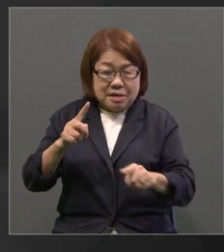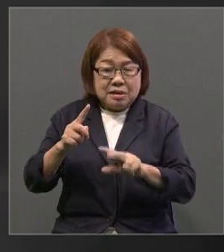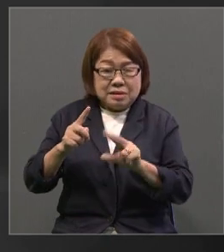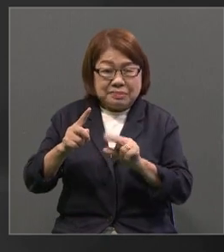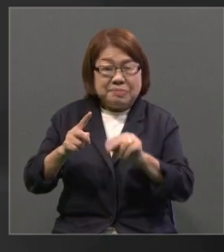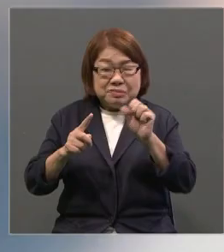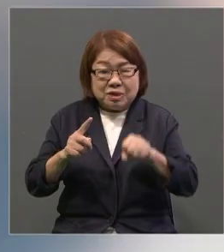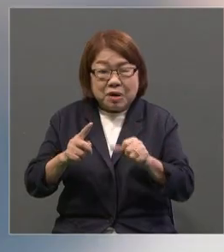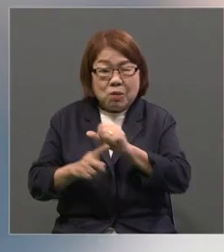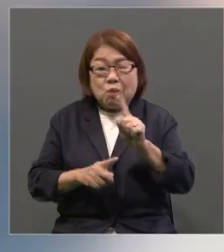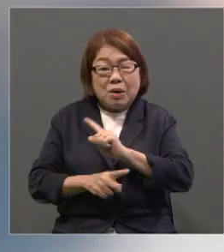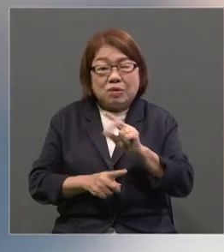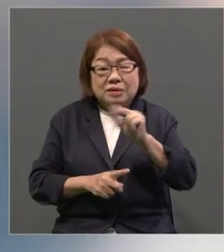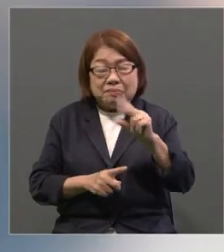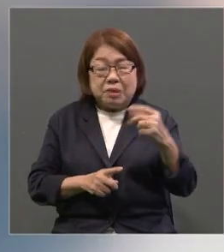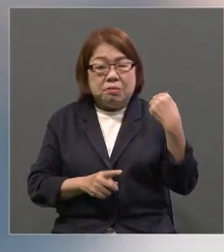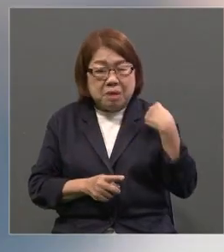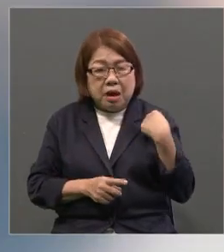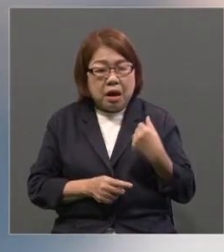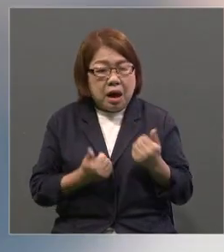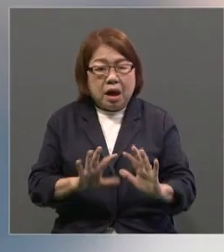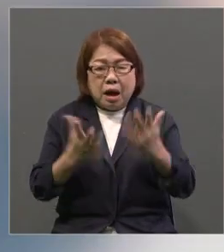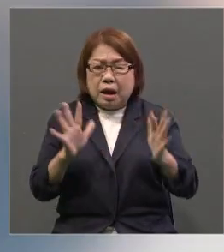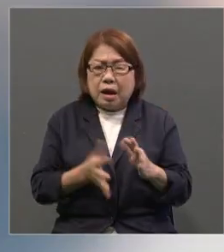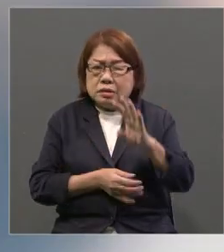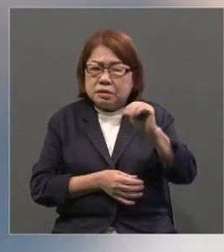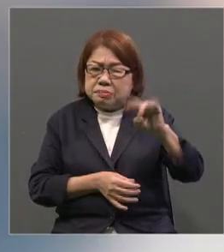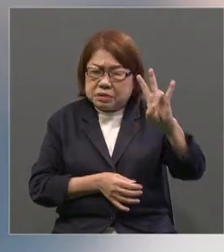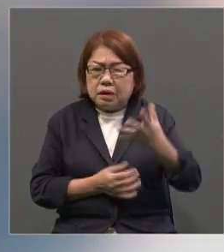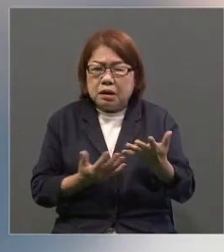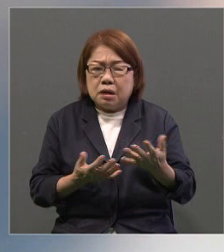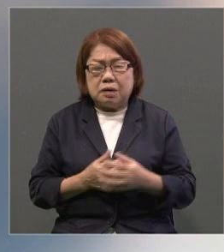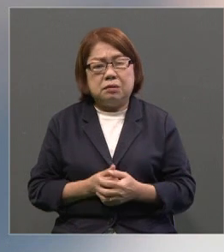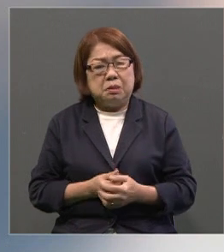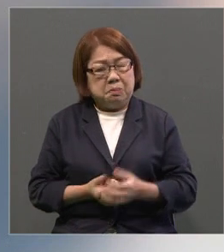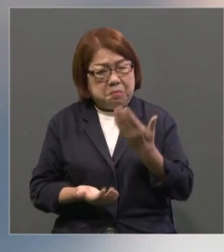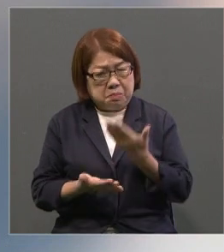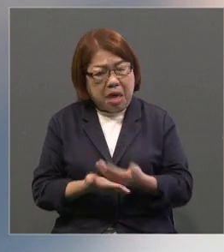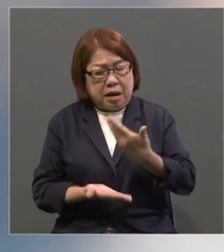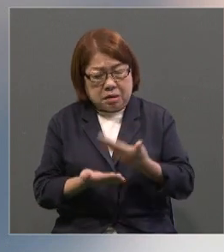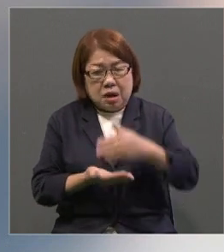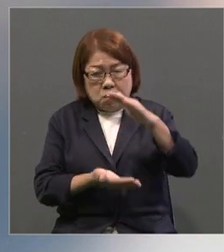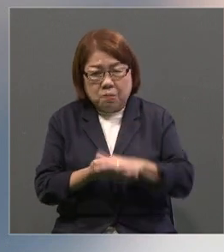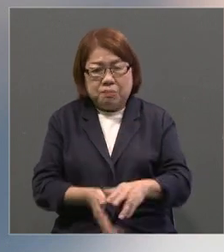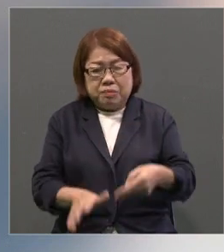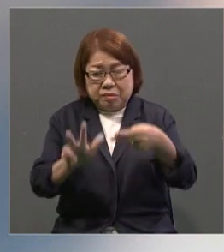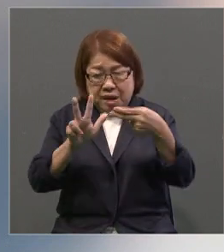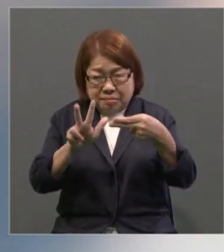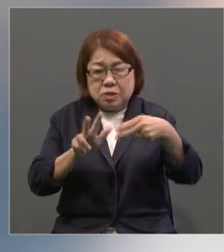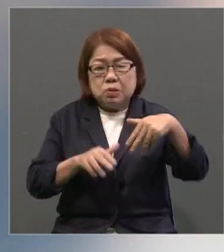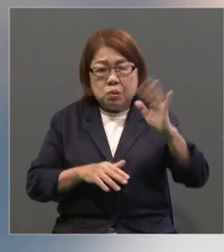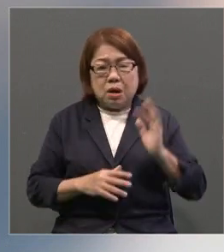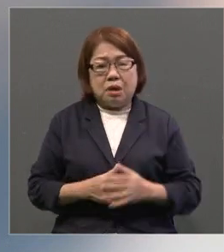47คนคือวันนึงมากกว่า 1รายครับแล้วมูลค่าความเสียหายเป็นจำนวนกว่า33,117